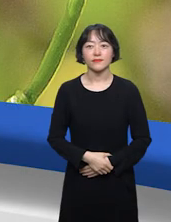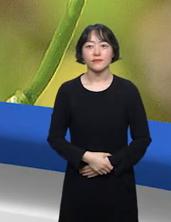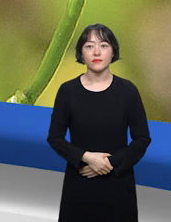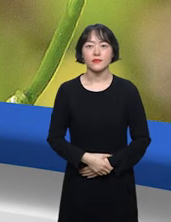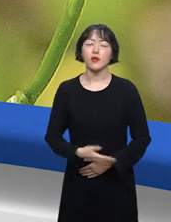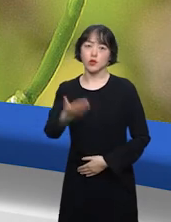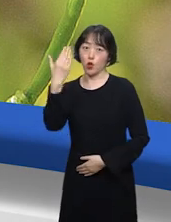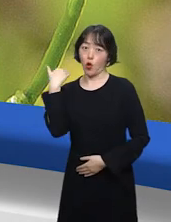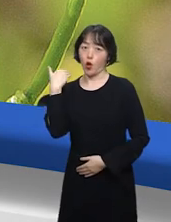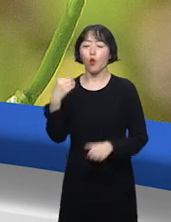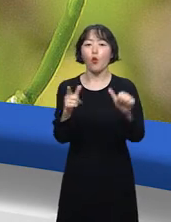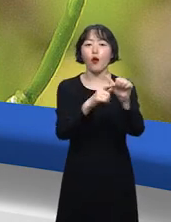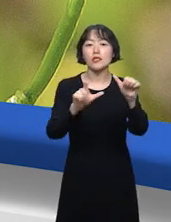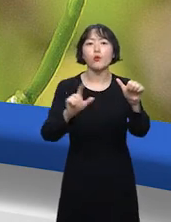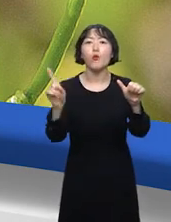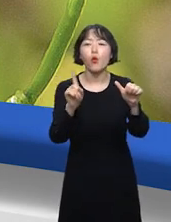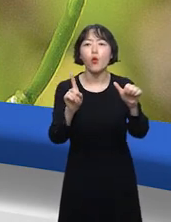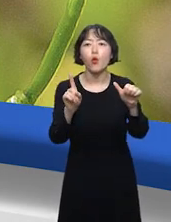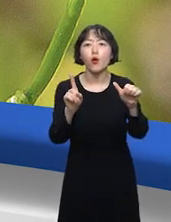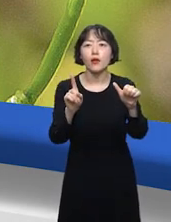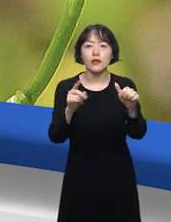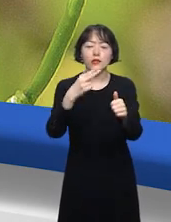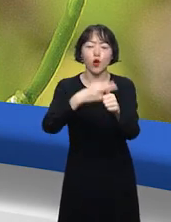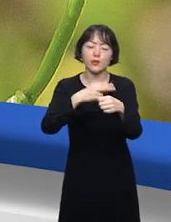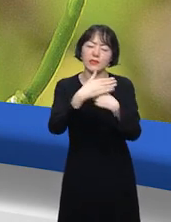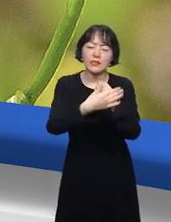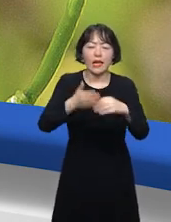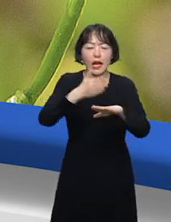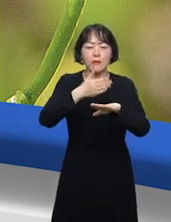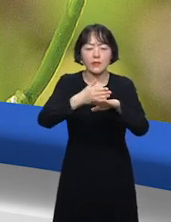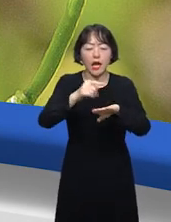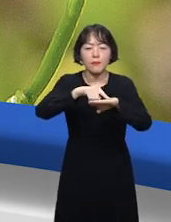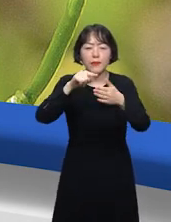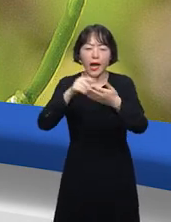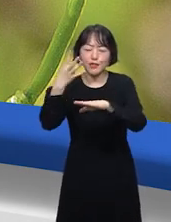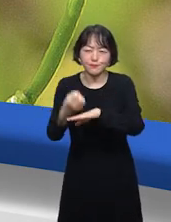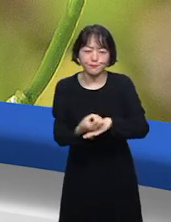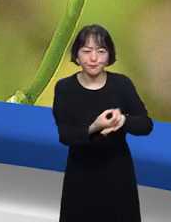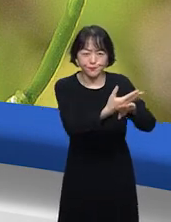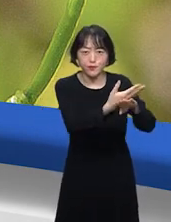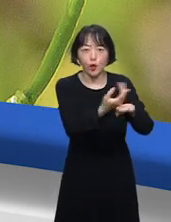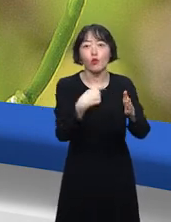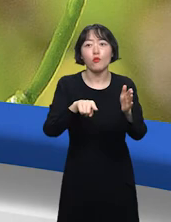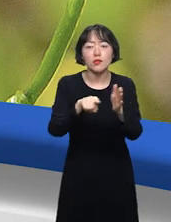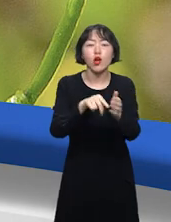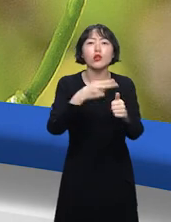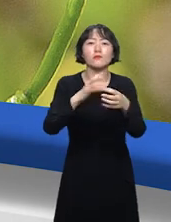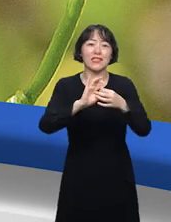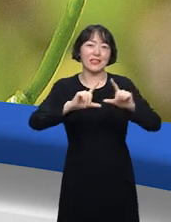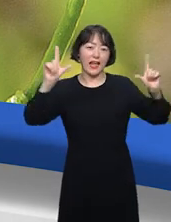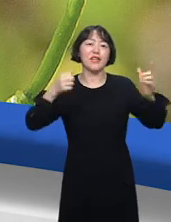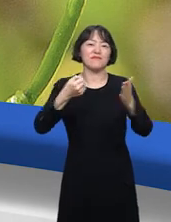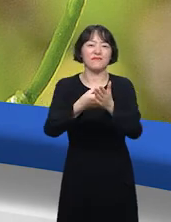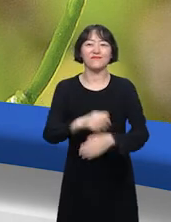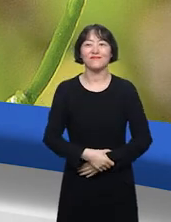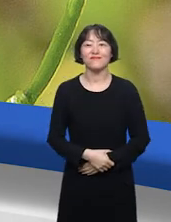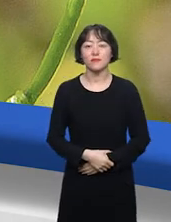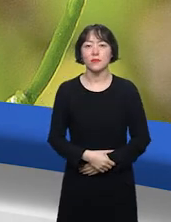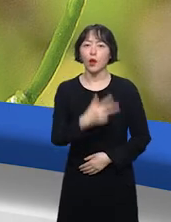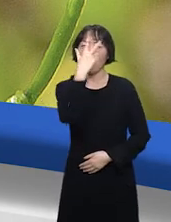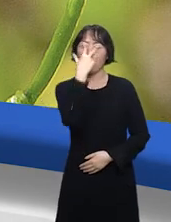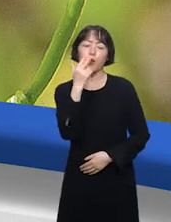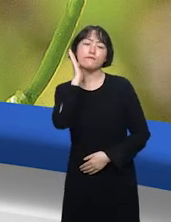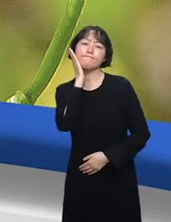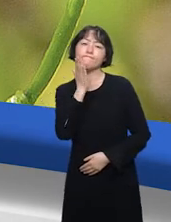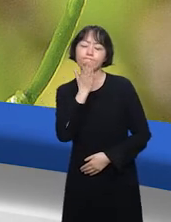지난 5월 15일은 스승의 은혜에 감사한 마음을 갖고자 지정된 스승의 날이었습니다. 시청각 장애를